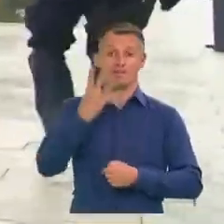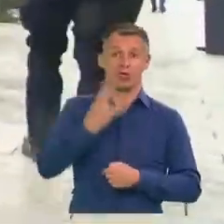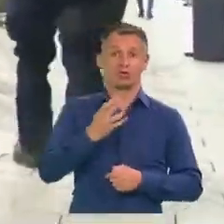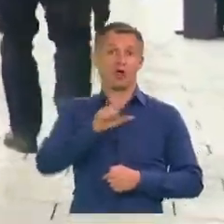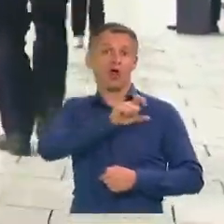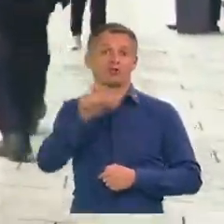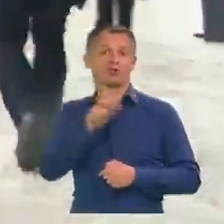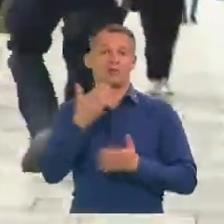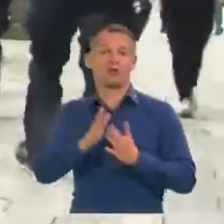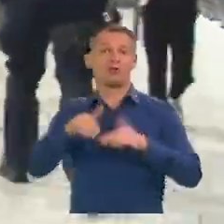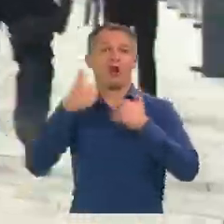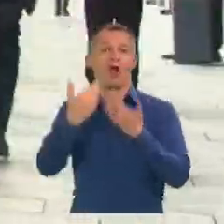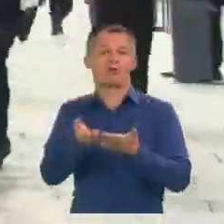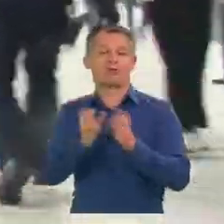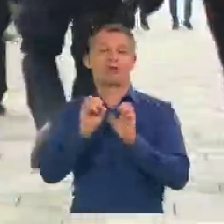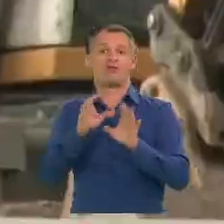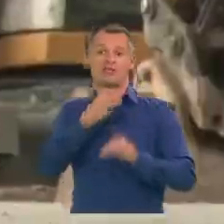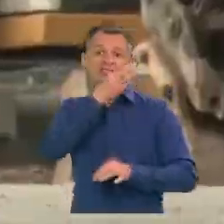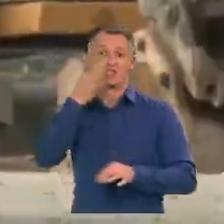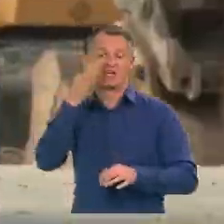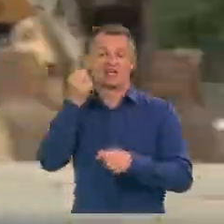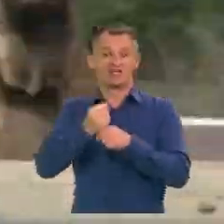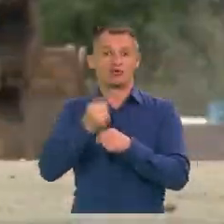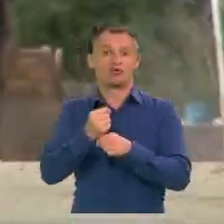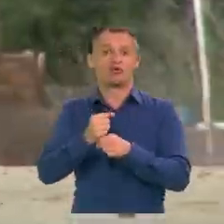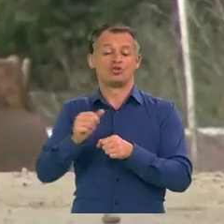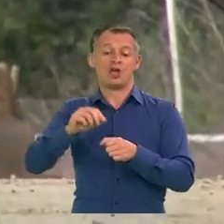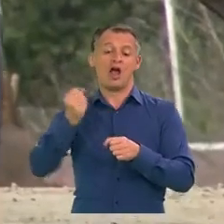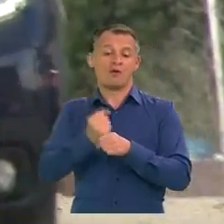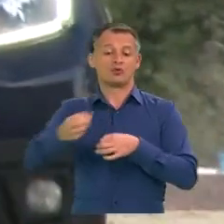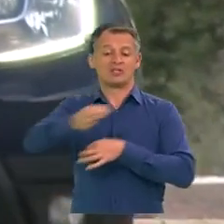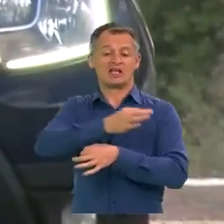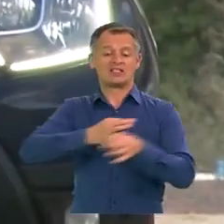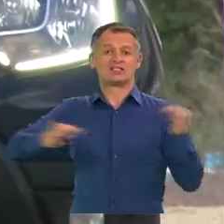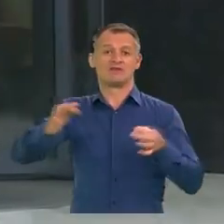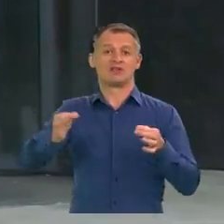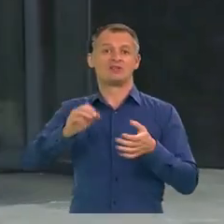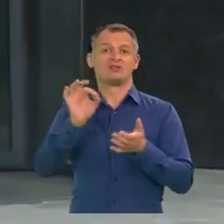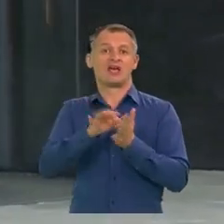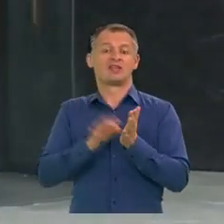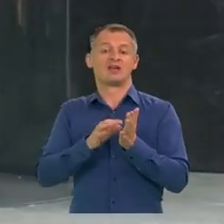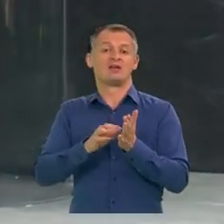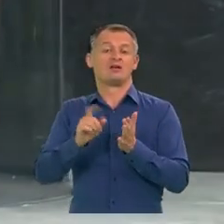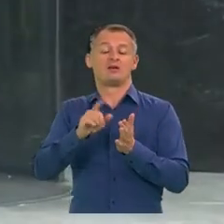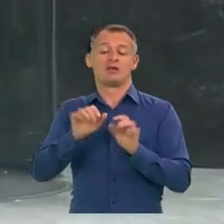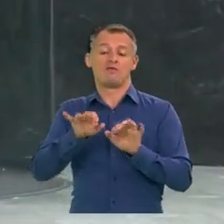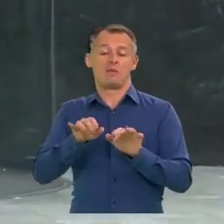de divulgarea informațiilor secrete de serviciu și transfer neautorizat de date informatice.